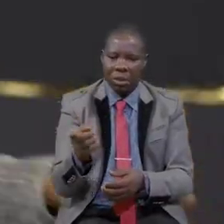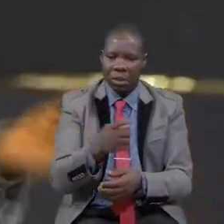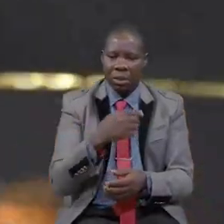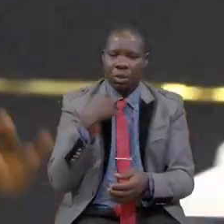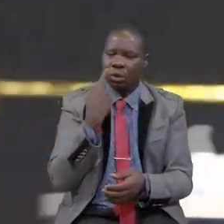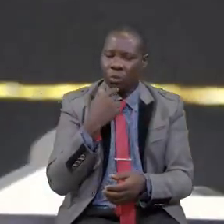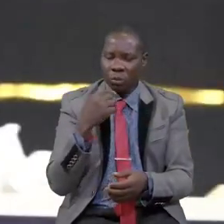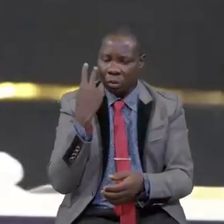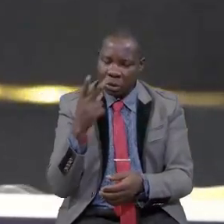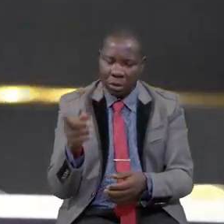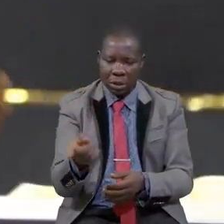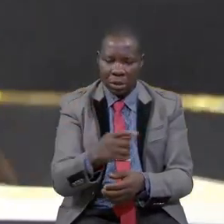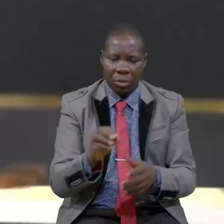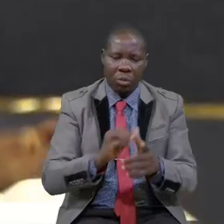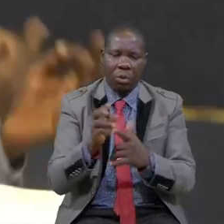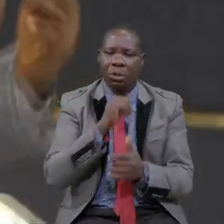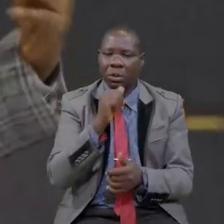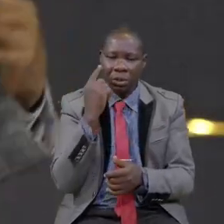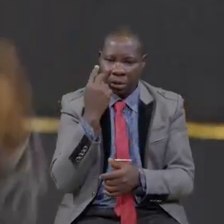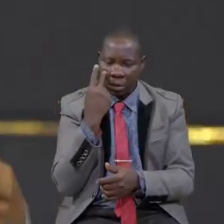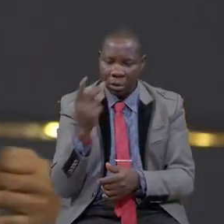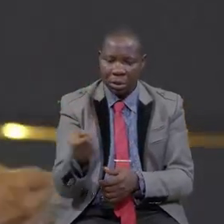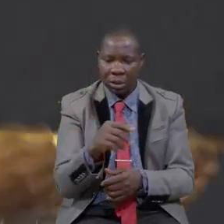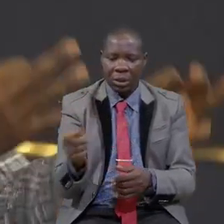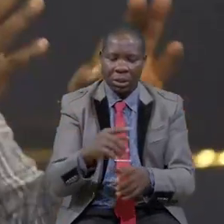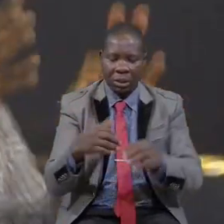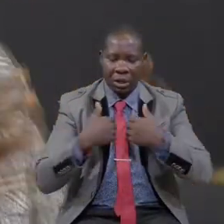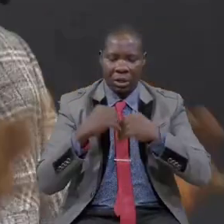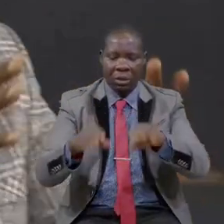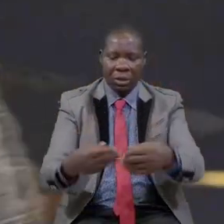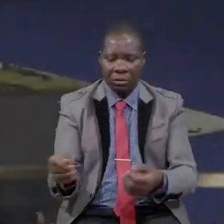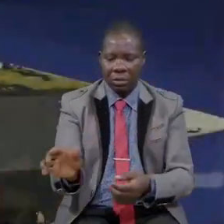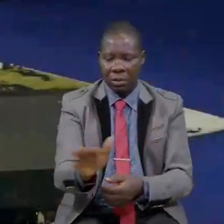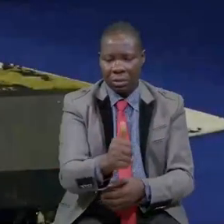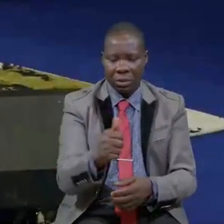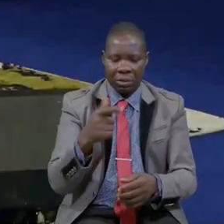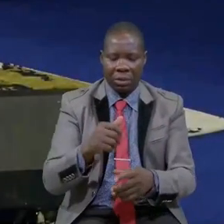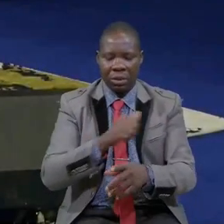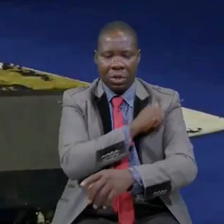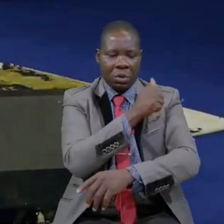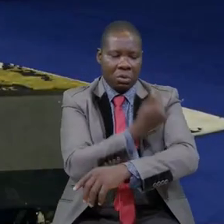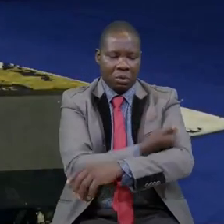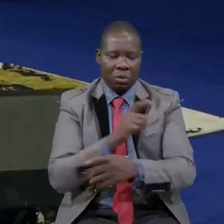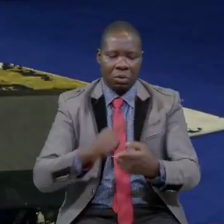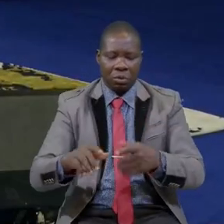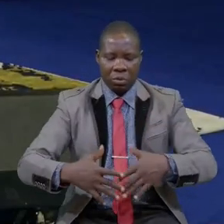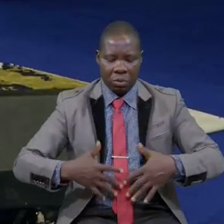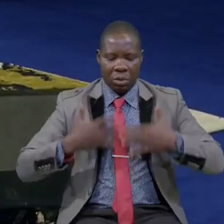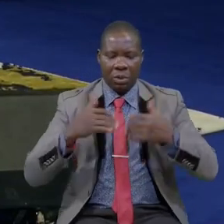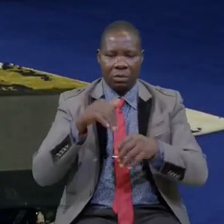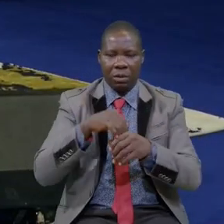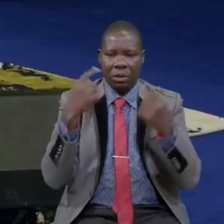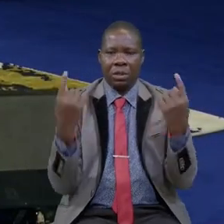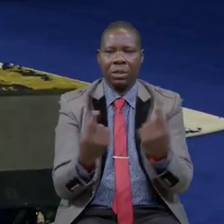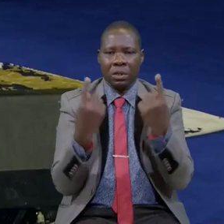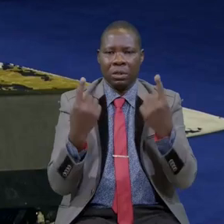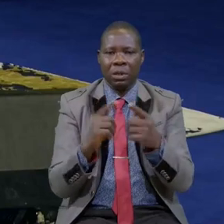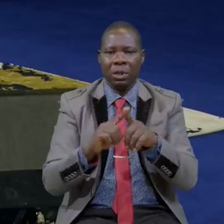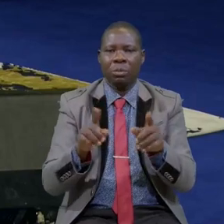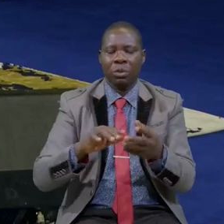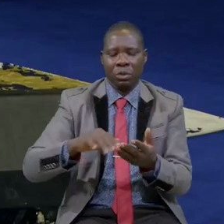pas, ils se sont livrés, ils se sont donné la liberté de vivre dans le péché.